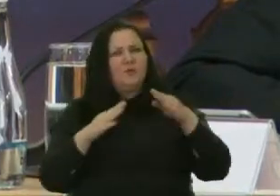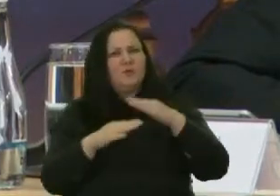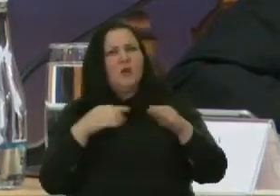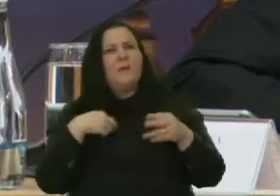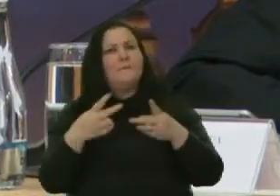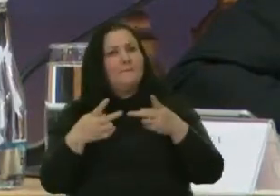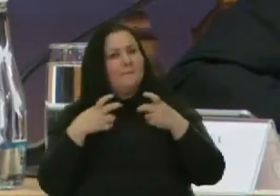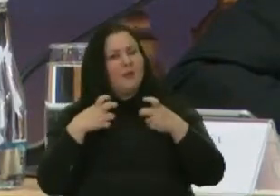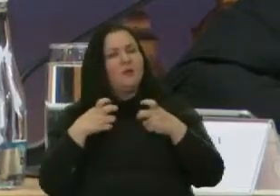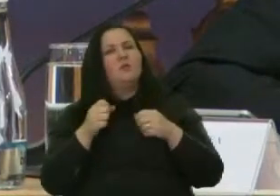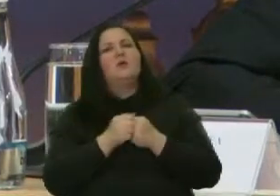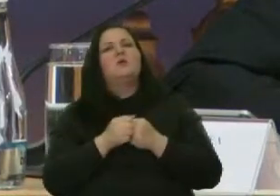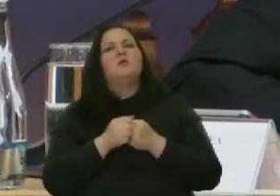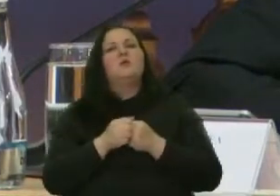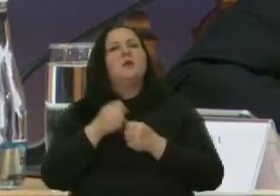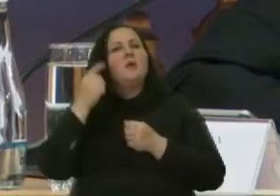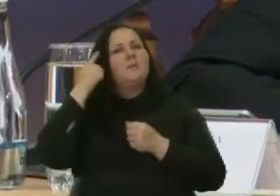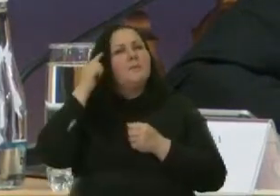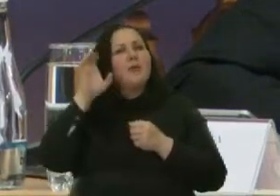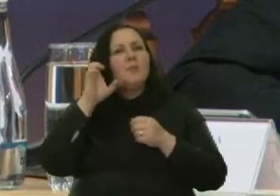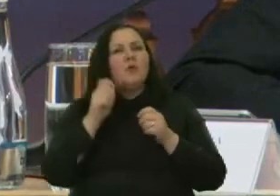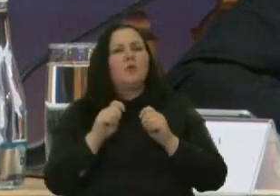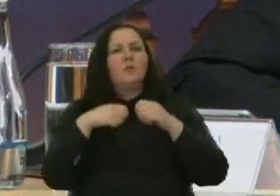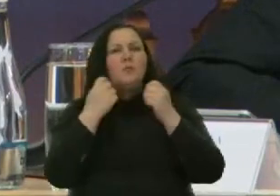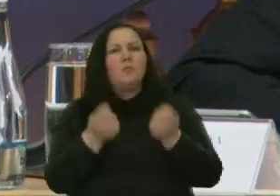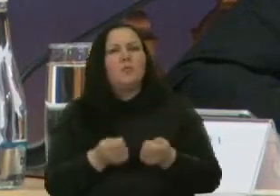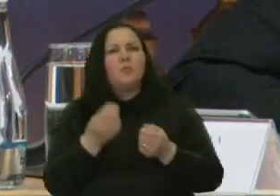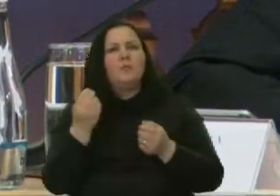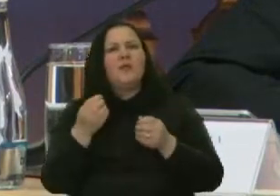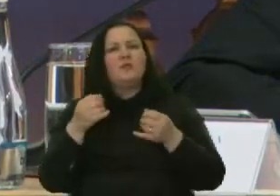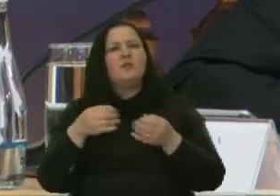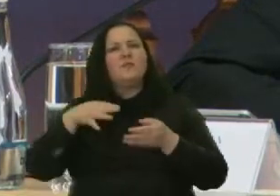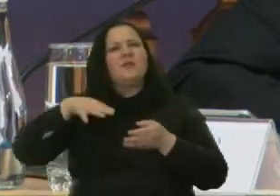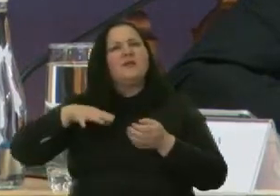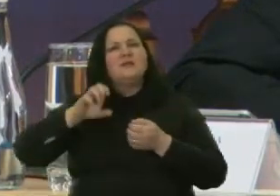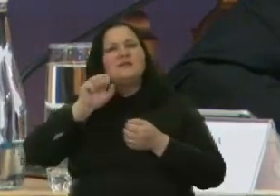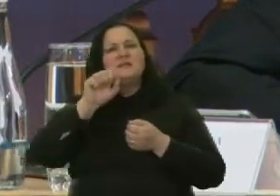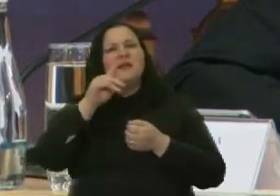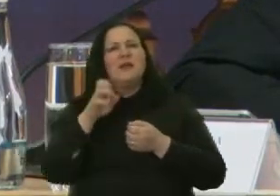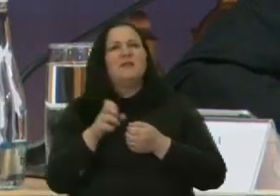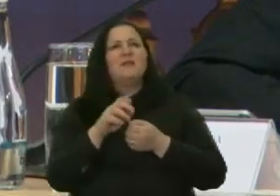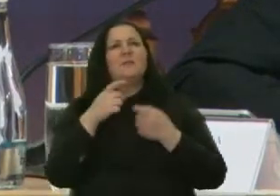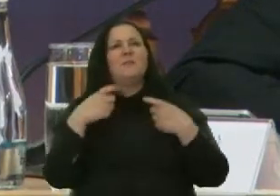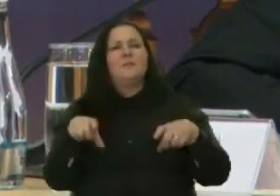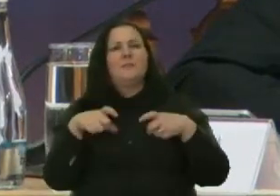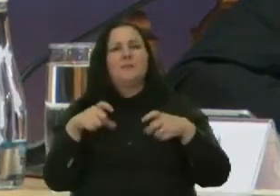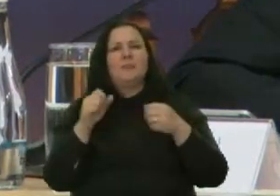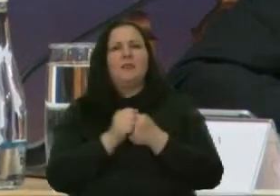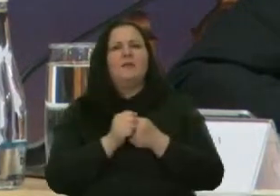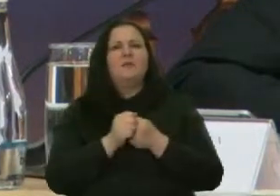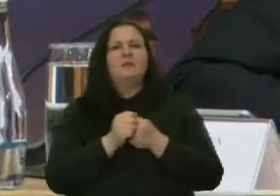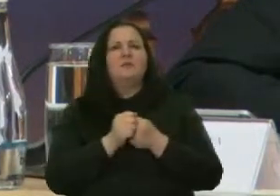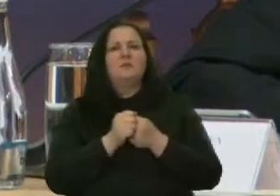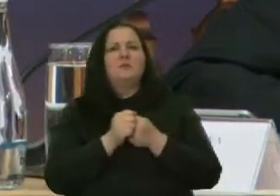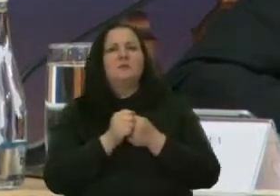preluat acest lucru memoriul care a fost pentru skate despre care am vorbit Consiliul Civic